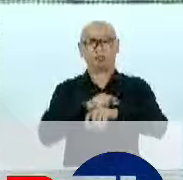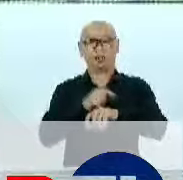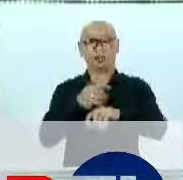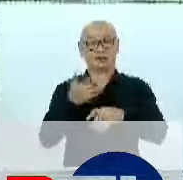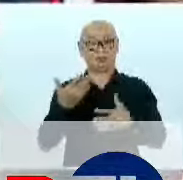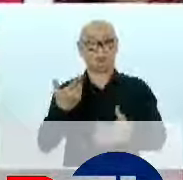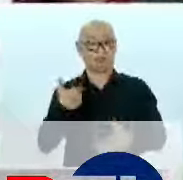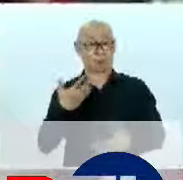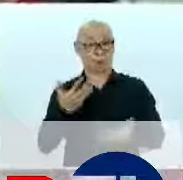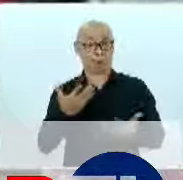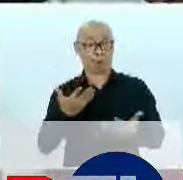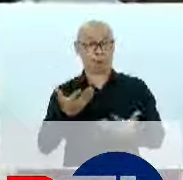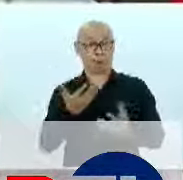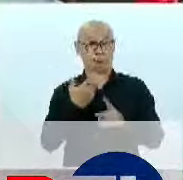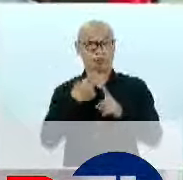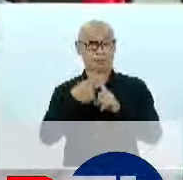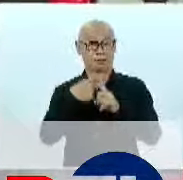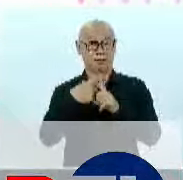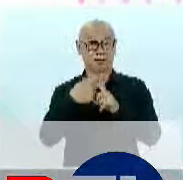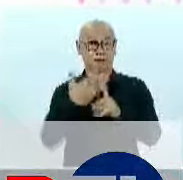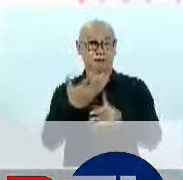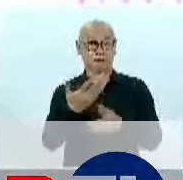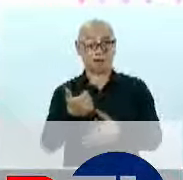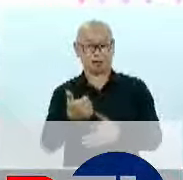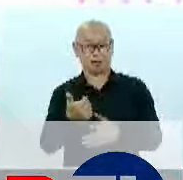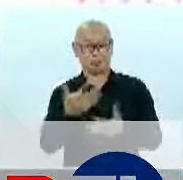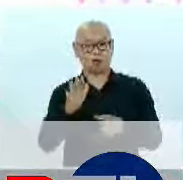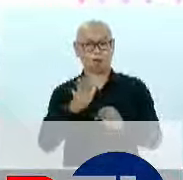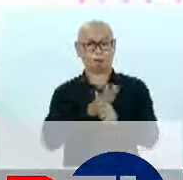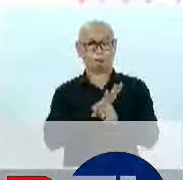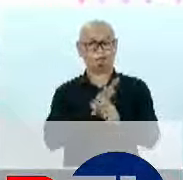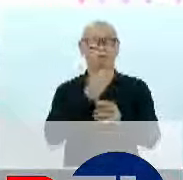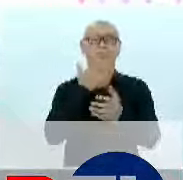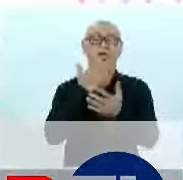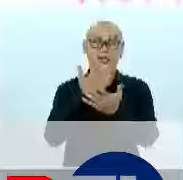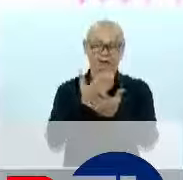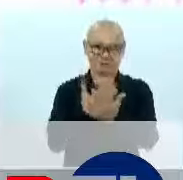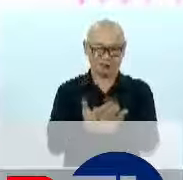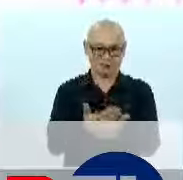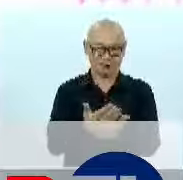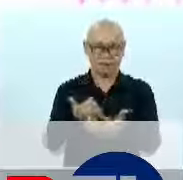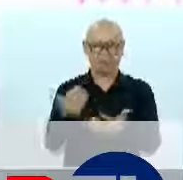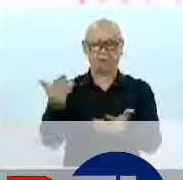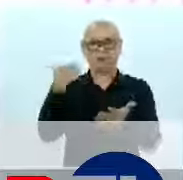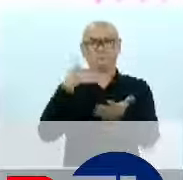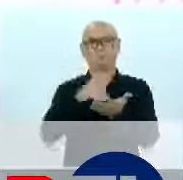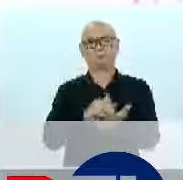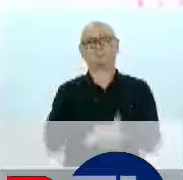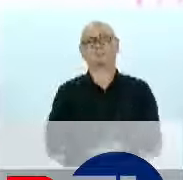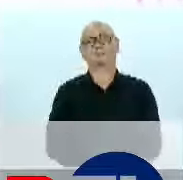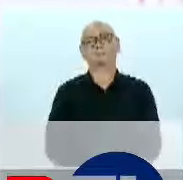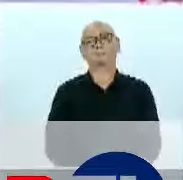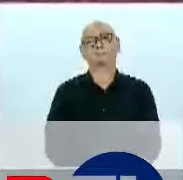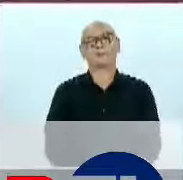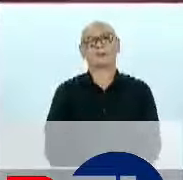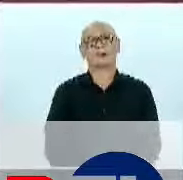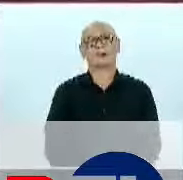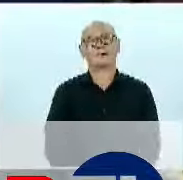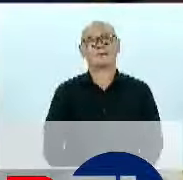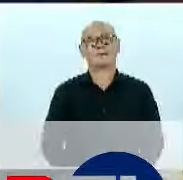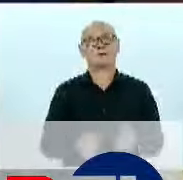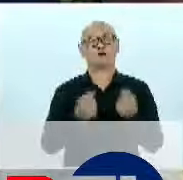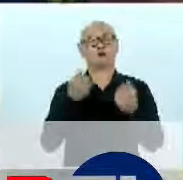sedia Apakah ada yang mau ditambahkan sudah cukup terima kasih silakan kembali duduk baik pendukung Harap